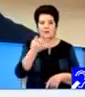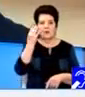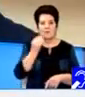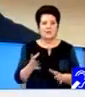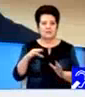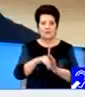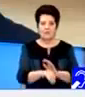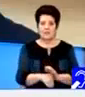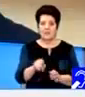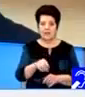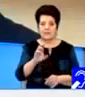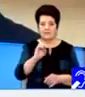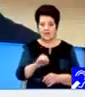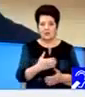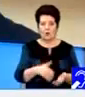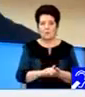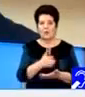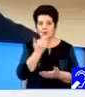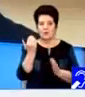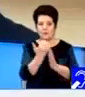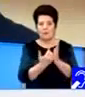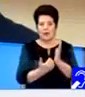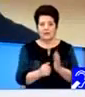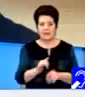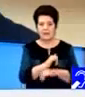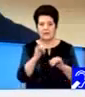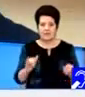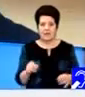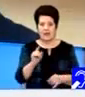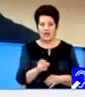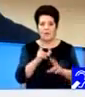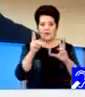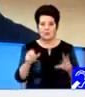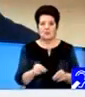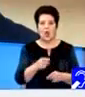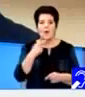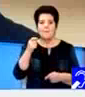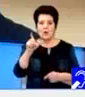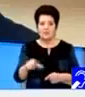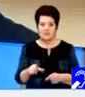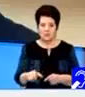adera la spațiul comunitar pentru că nu este prevăzut în programul de extindere, iar promisiunile politicienilor de la